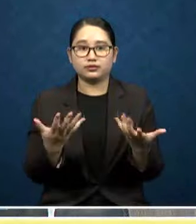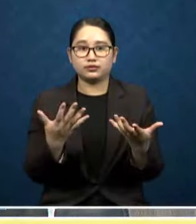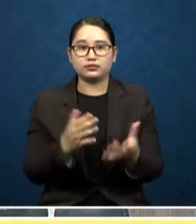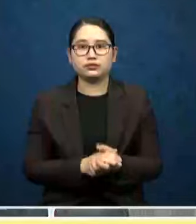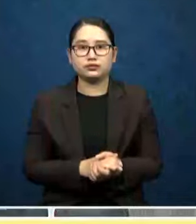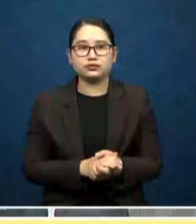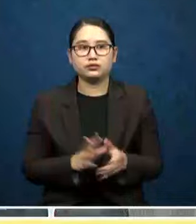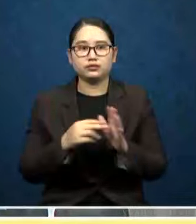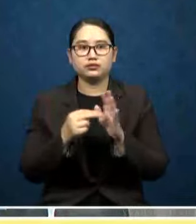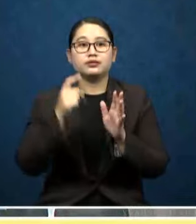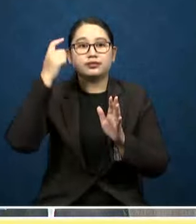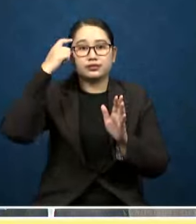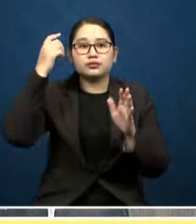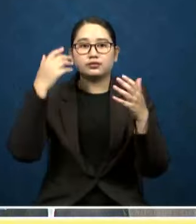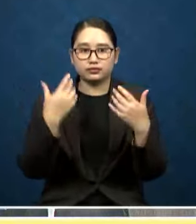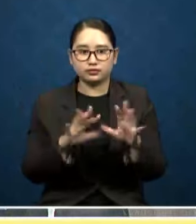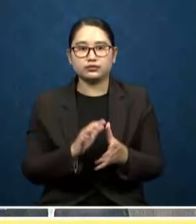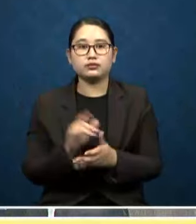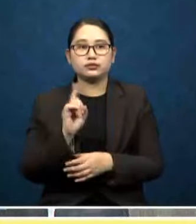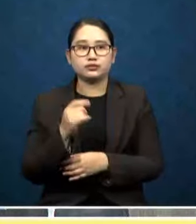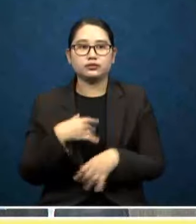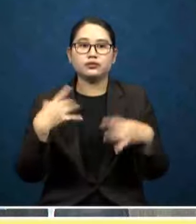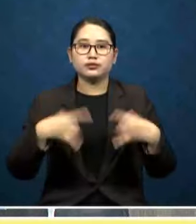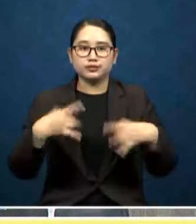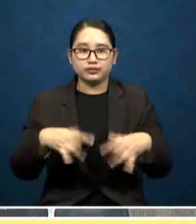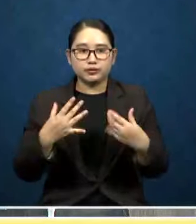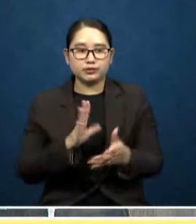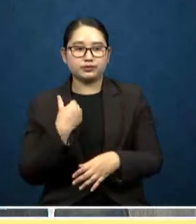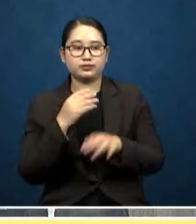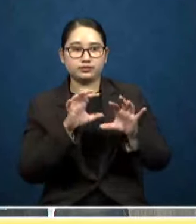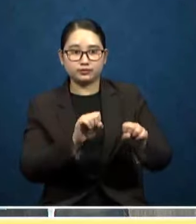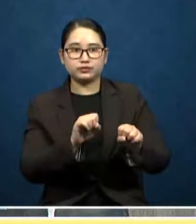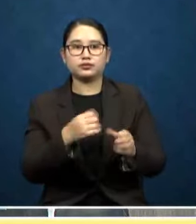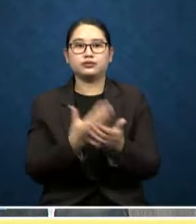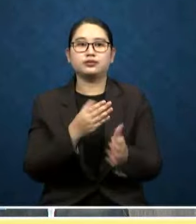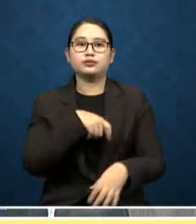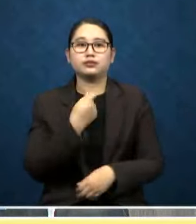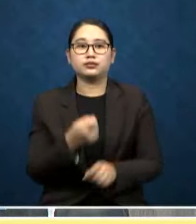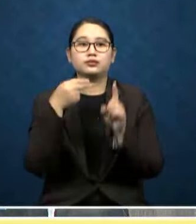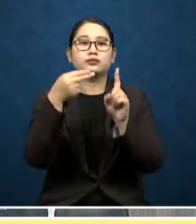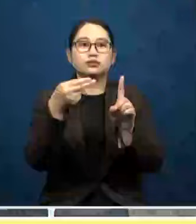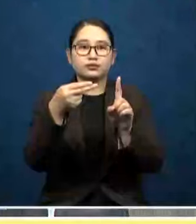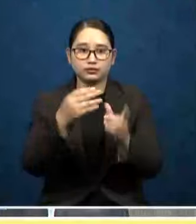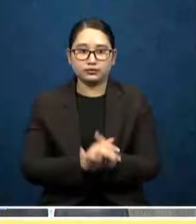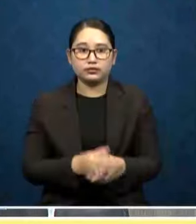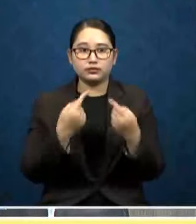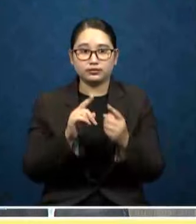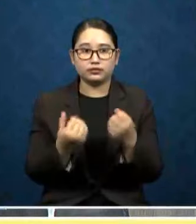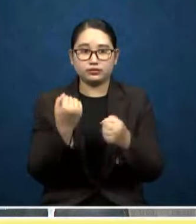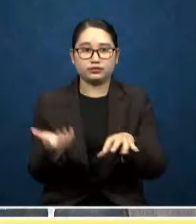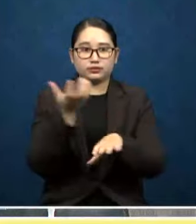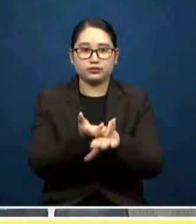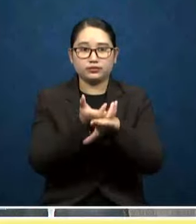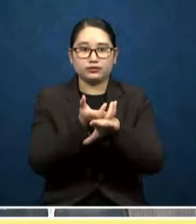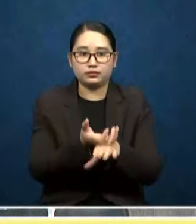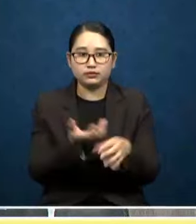แค่นี้มันก็รู้แล้วครับว่าเสี่ยงให้โดนจับเสียแค่หมื่นเดียวแต่รถแบกน้ำหนัก